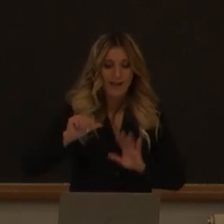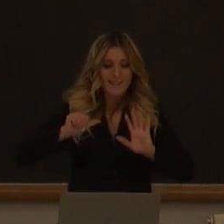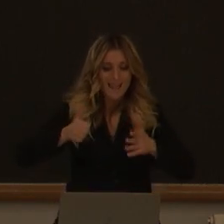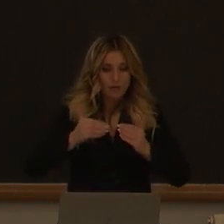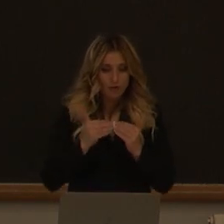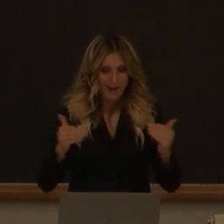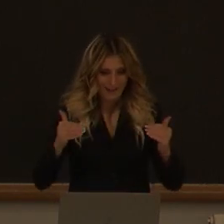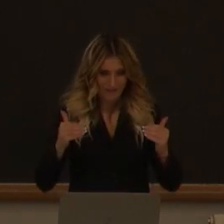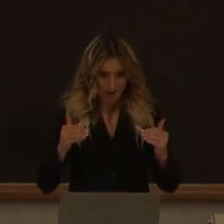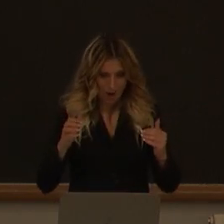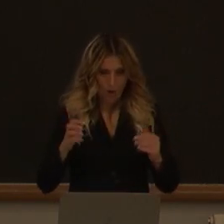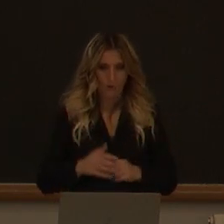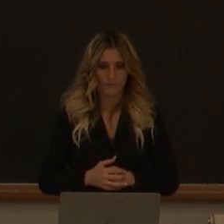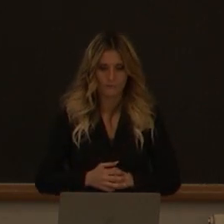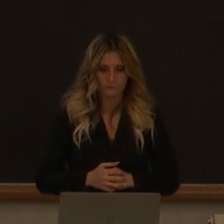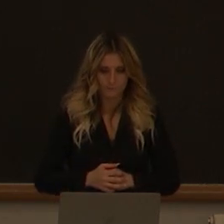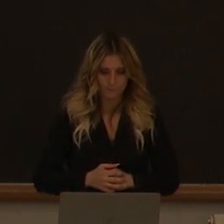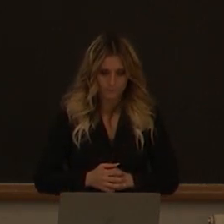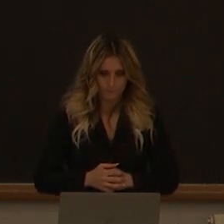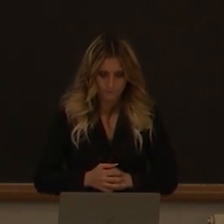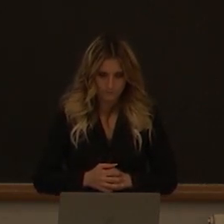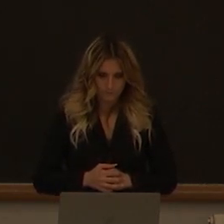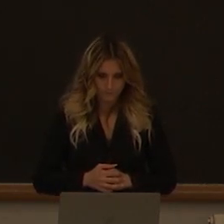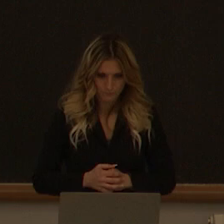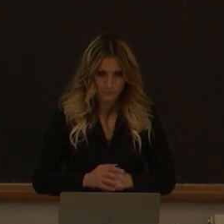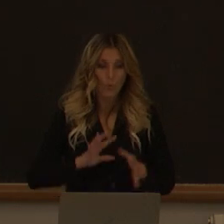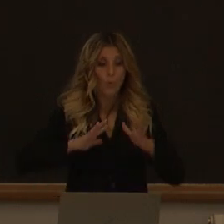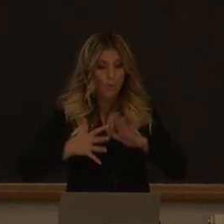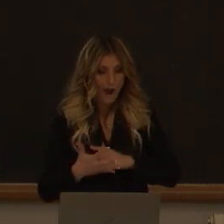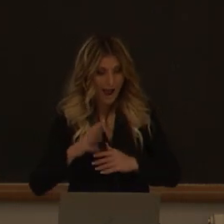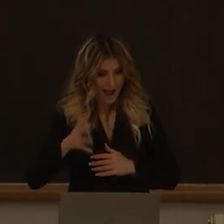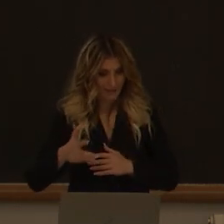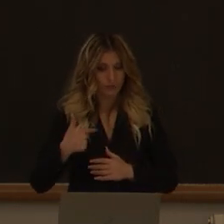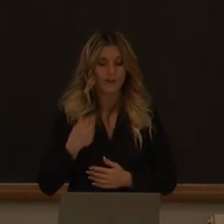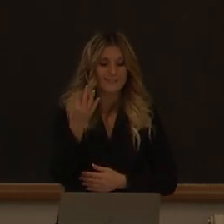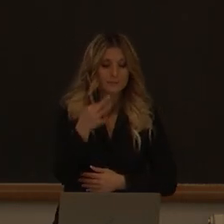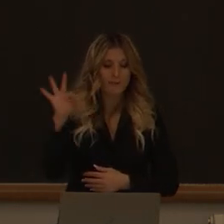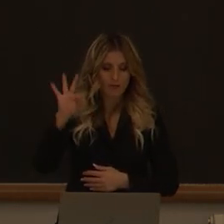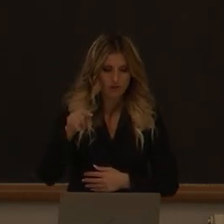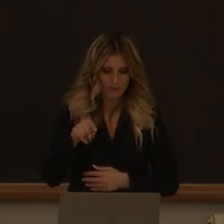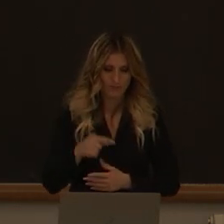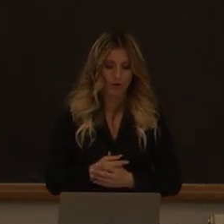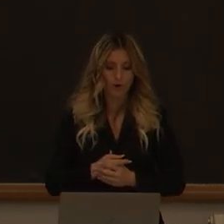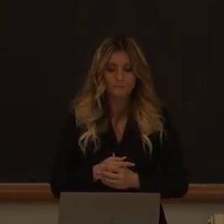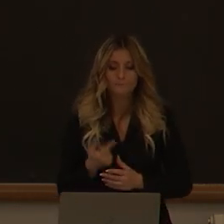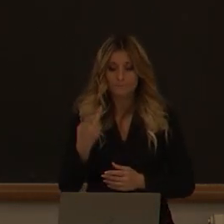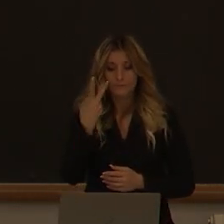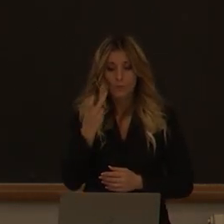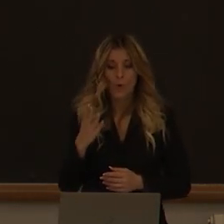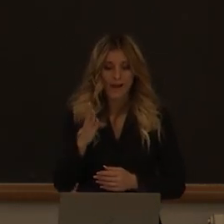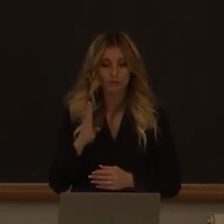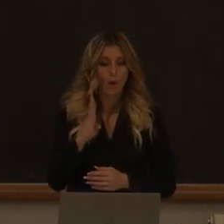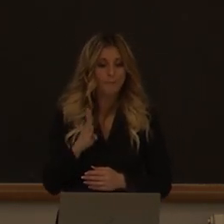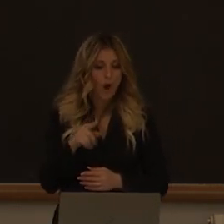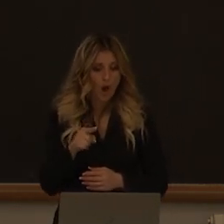sesto livello del quadro europeo delle qualifiche. Un altro più specifico per quanto riguarda almeno una delle componenti biologiche che